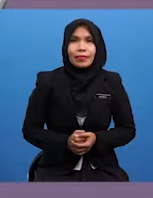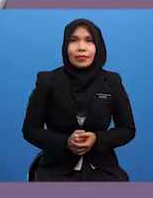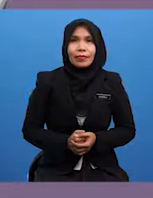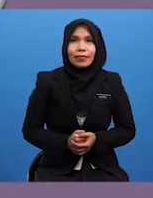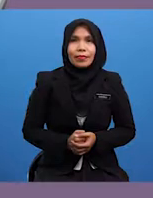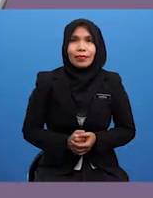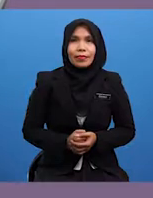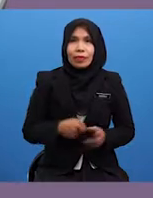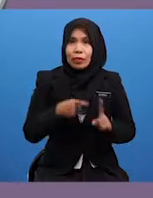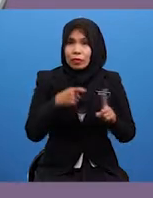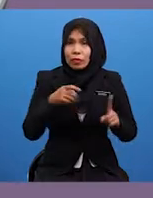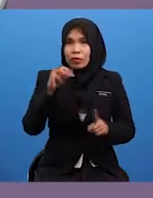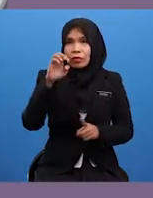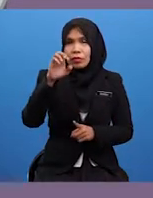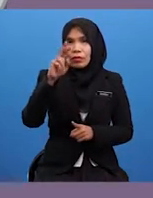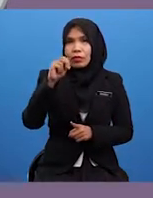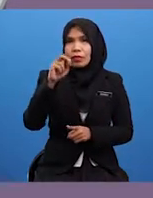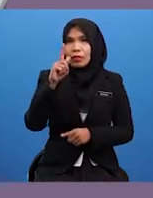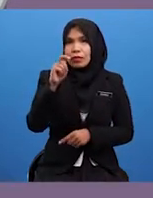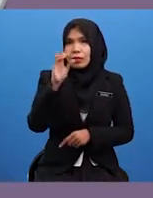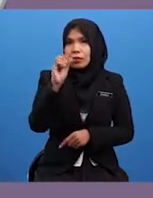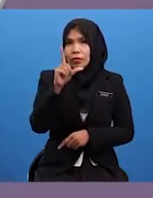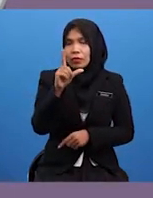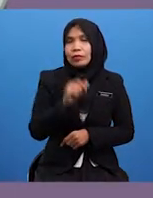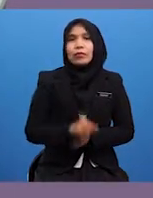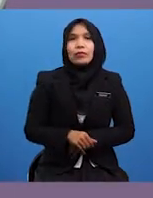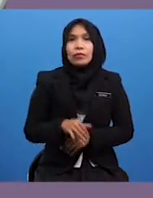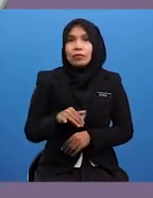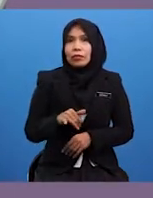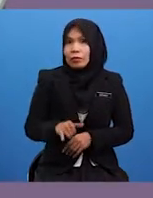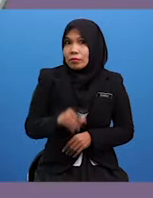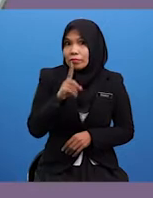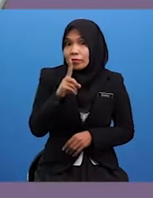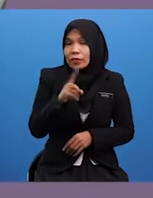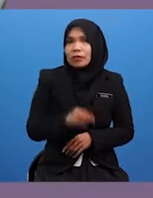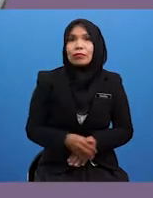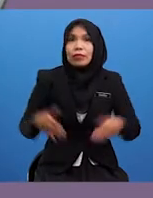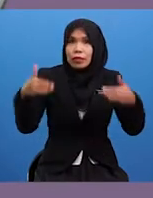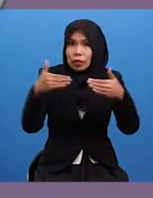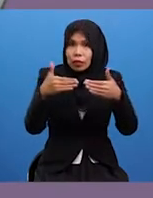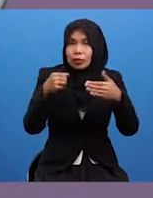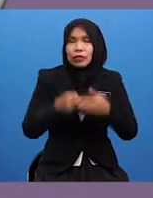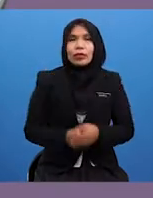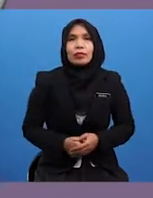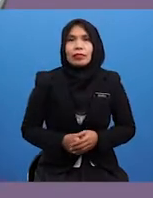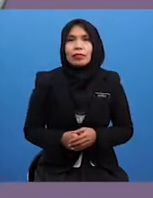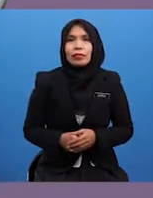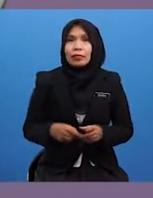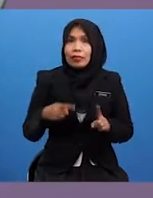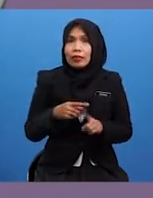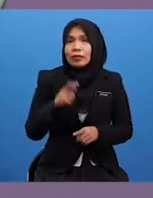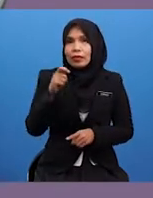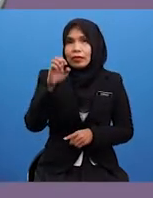Daripada mentol yang pertama, kita sambungkan ke terminal positif sel kering.